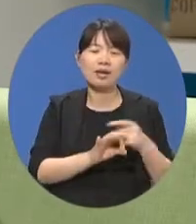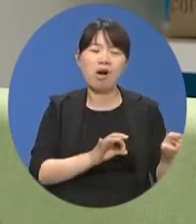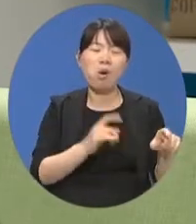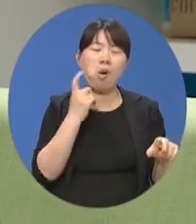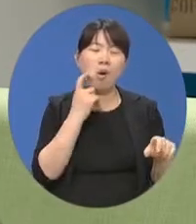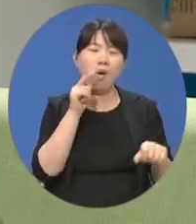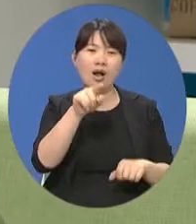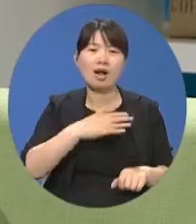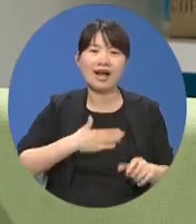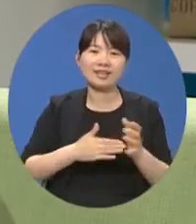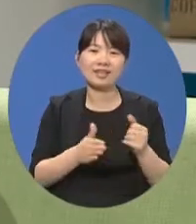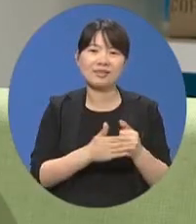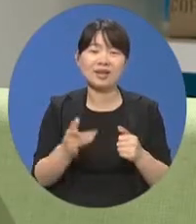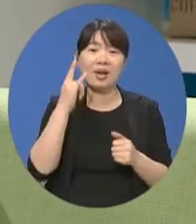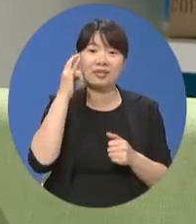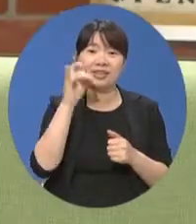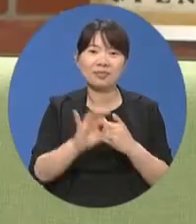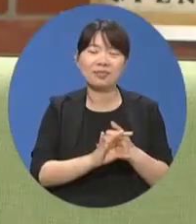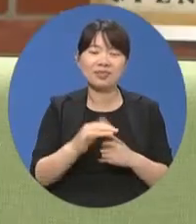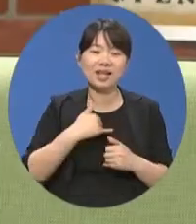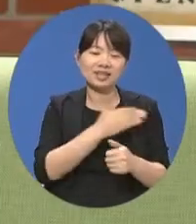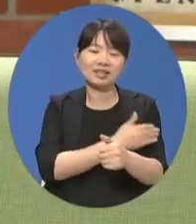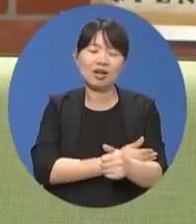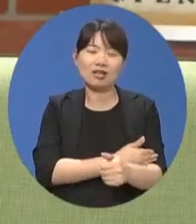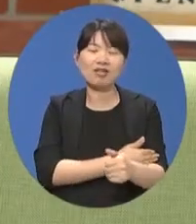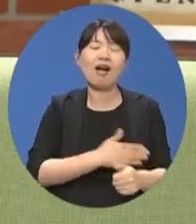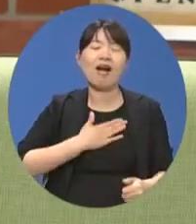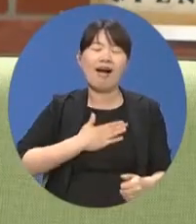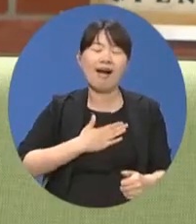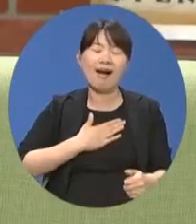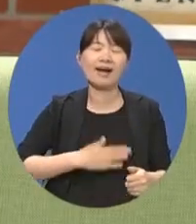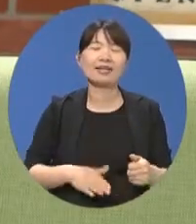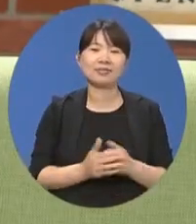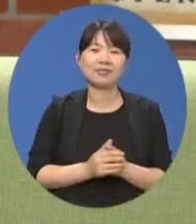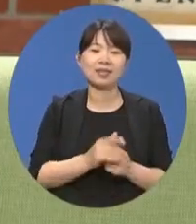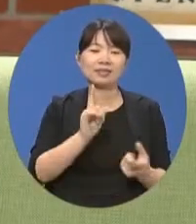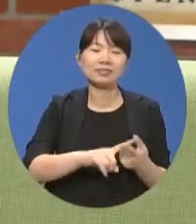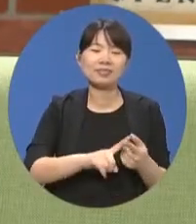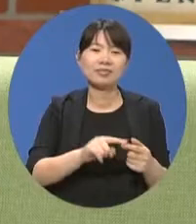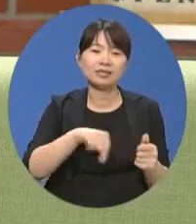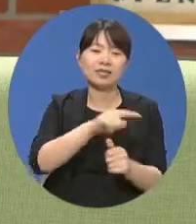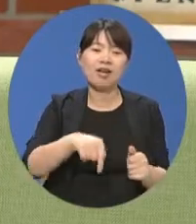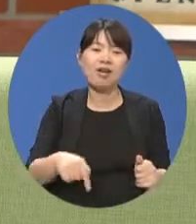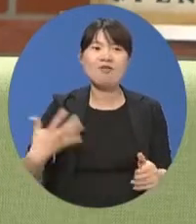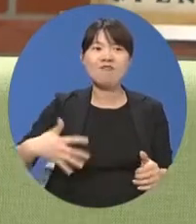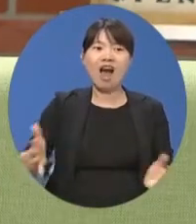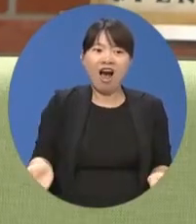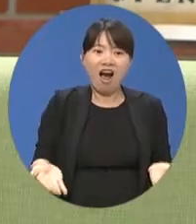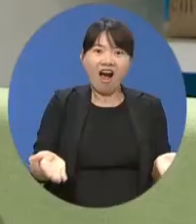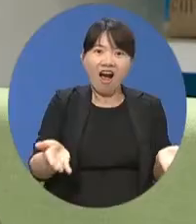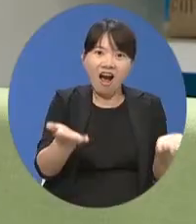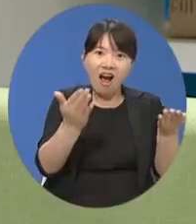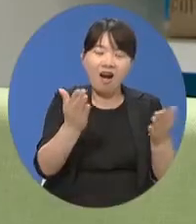걸 알거든요. 왜냐하면 아이들은 네. 자기 실력을 압니다. 근데 그걸 갖다가 주변에서 우와 해놓으면